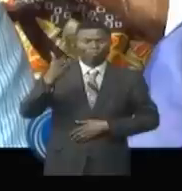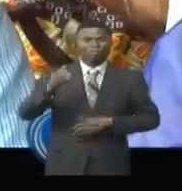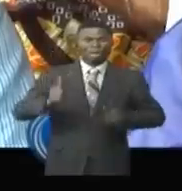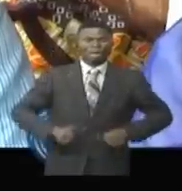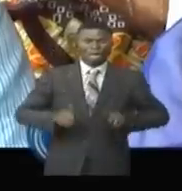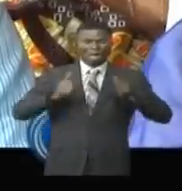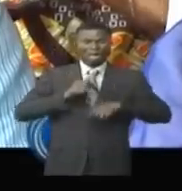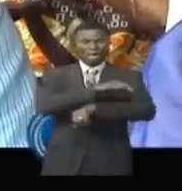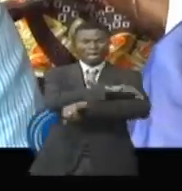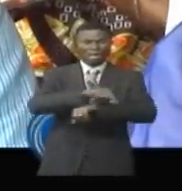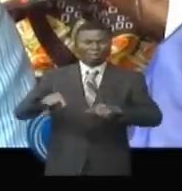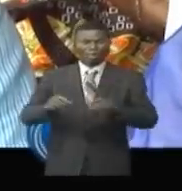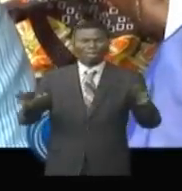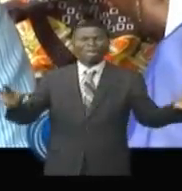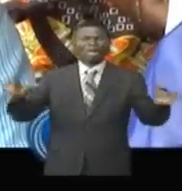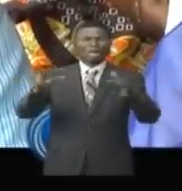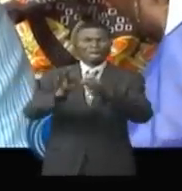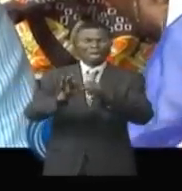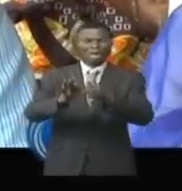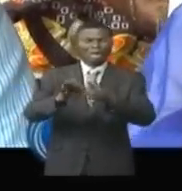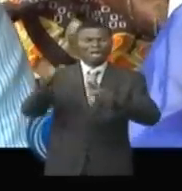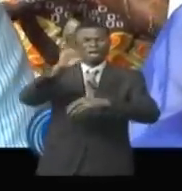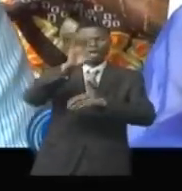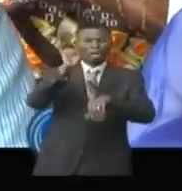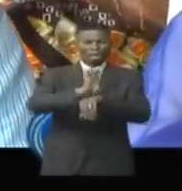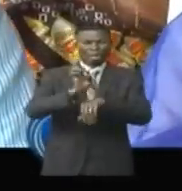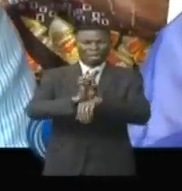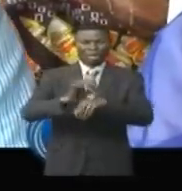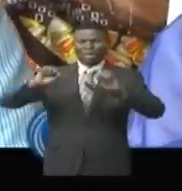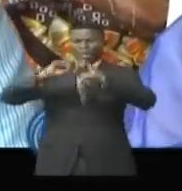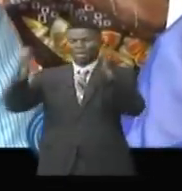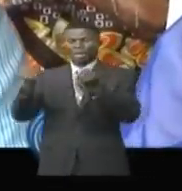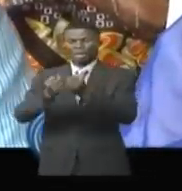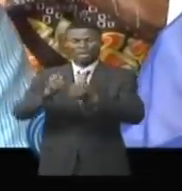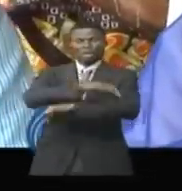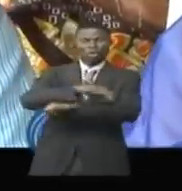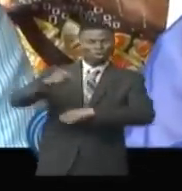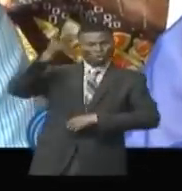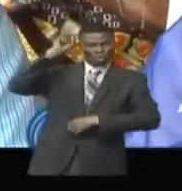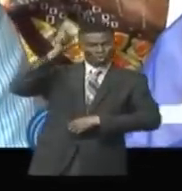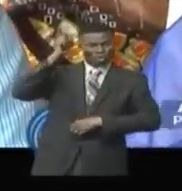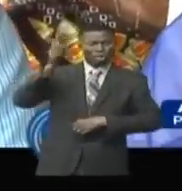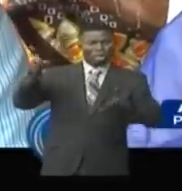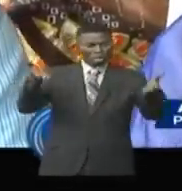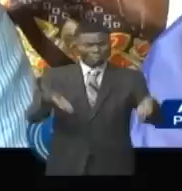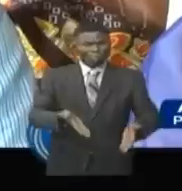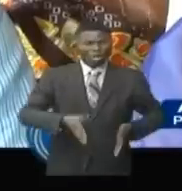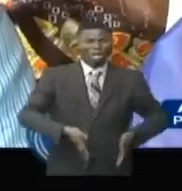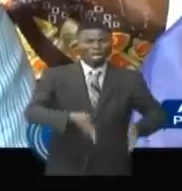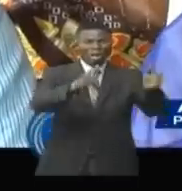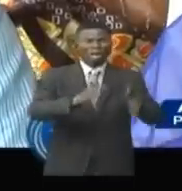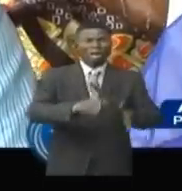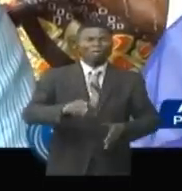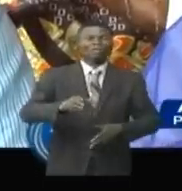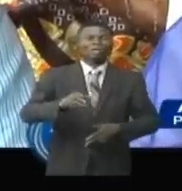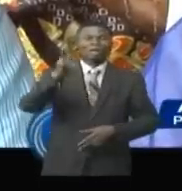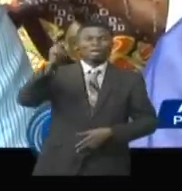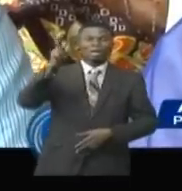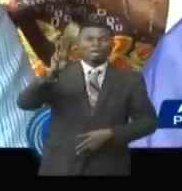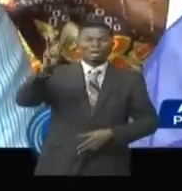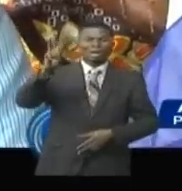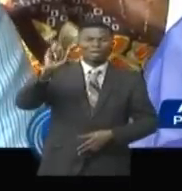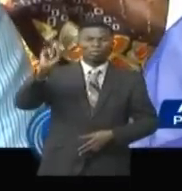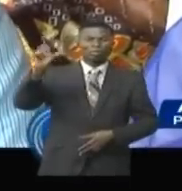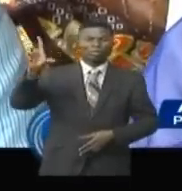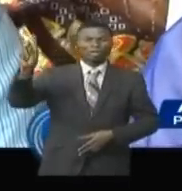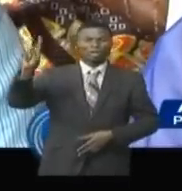de liaison de la communauté, donc son siège social à cette époque-là, se trouve sur la rue Nkulu, numéro 84,